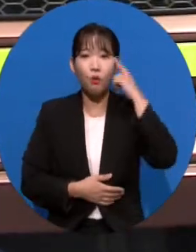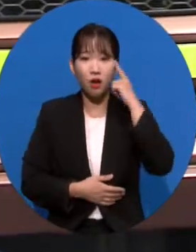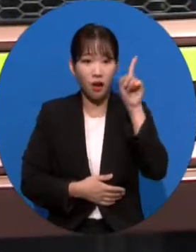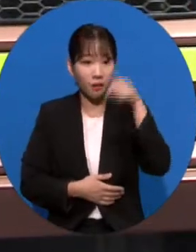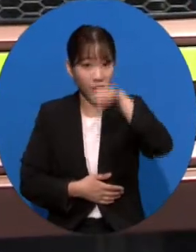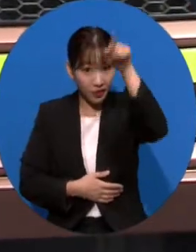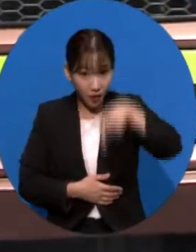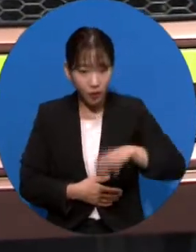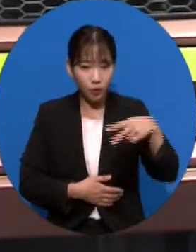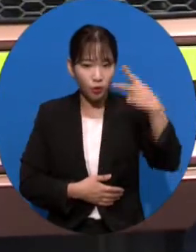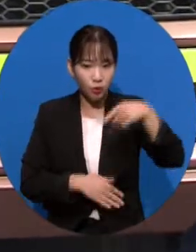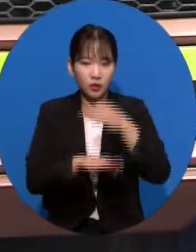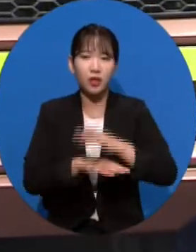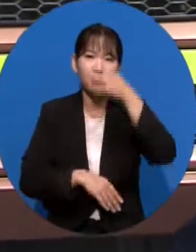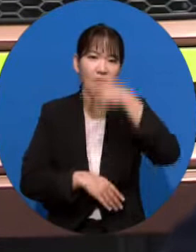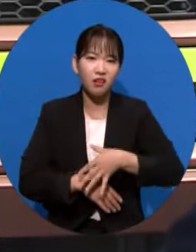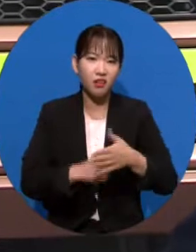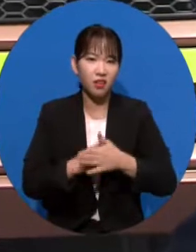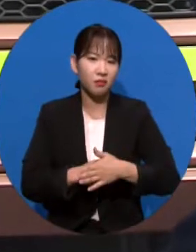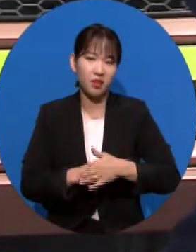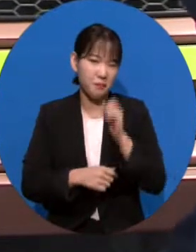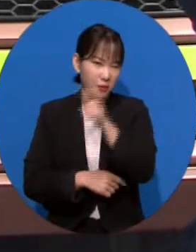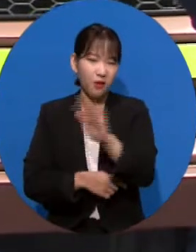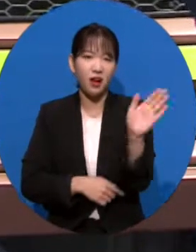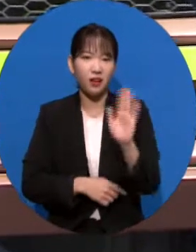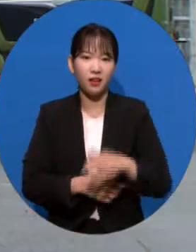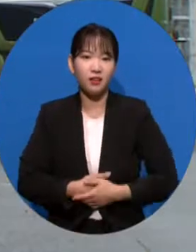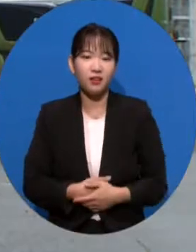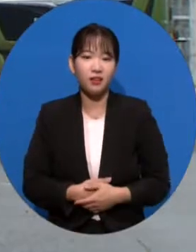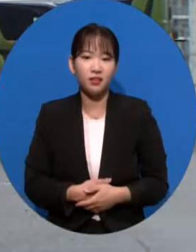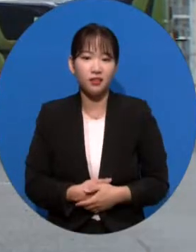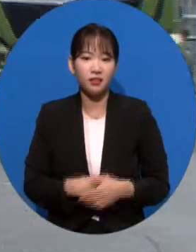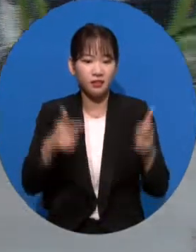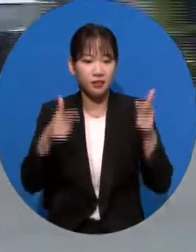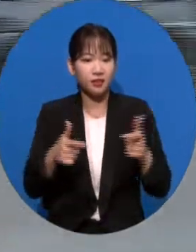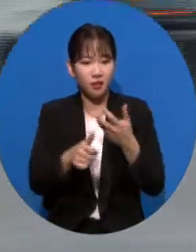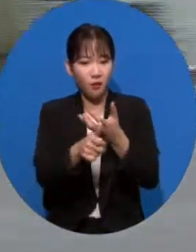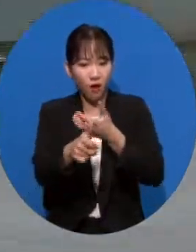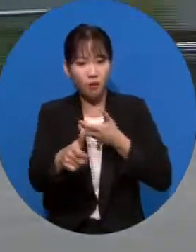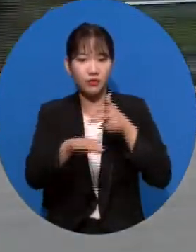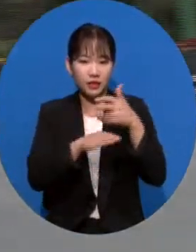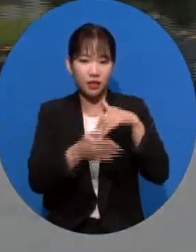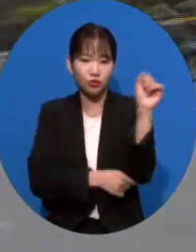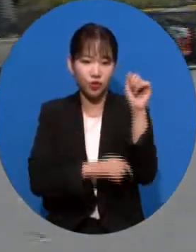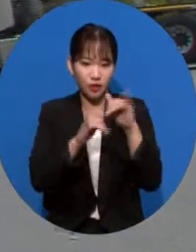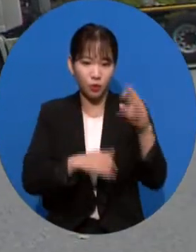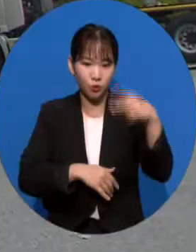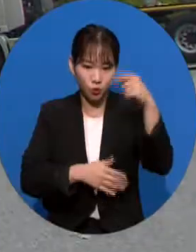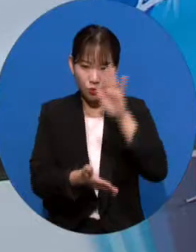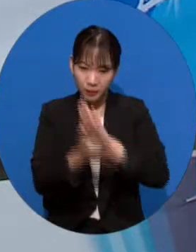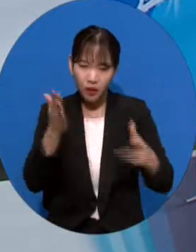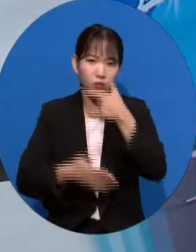행복 갔다 오며 도서 하기 힘드니까 운행을 잘 안올라 그래 지역의 화물 운송 차량 비싸 들은 묘소 스공